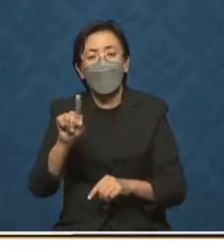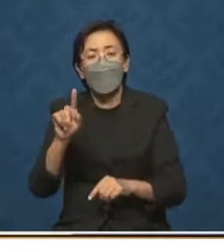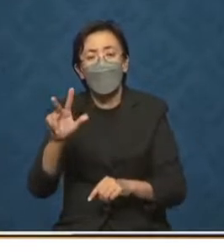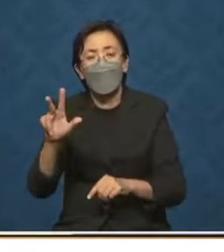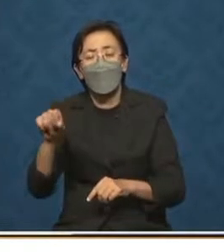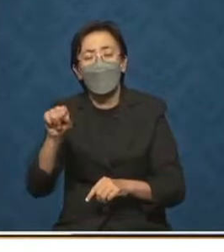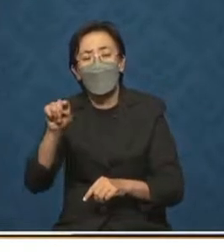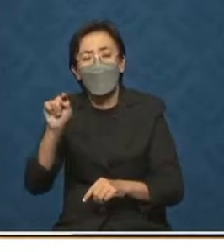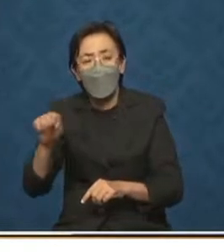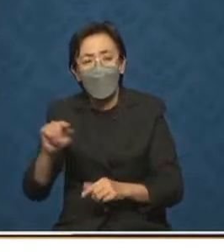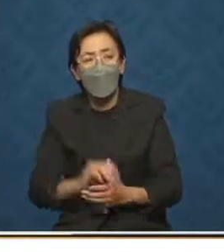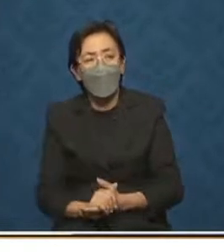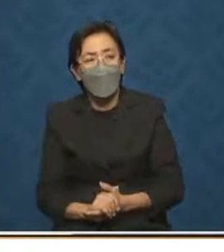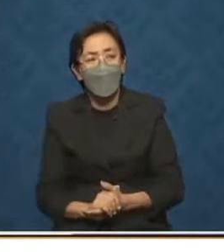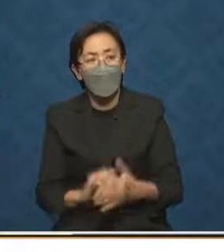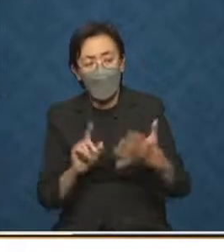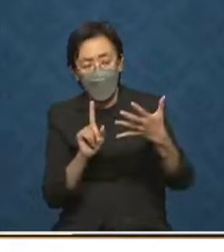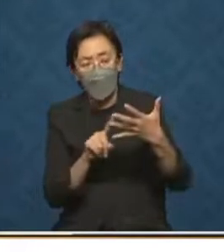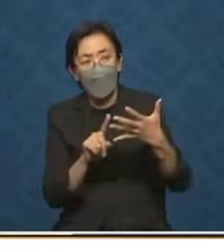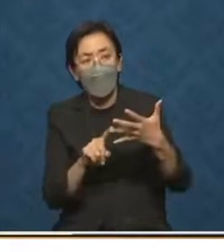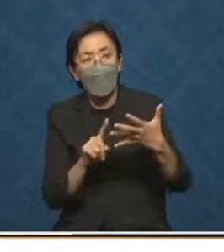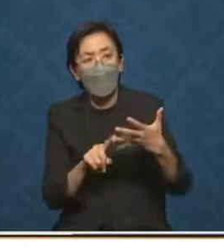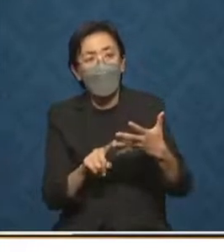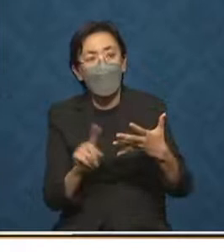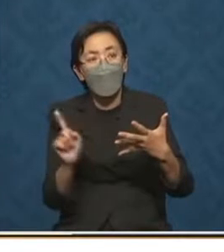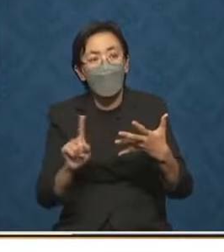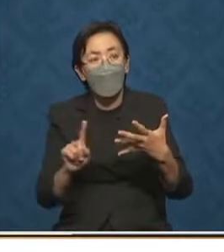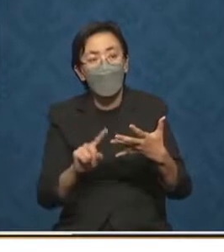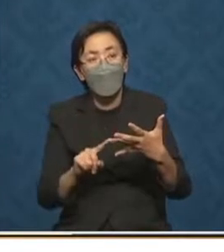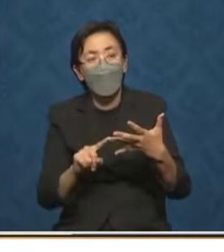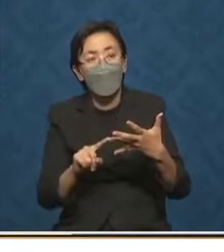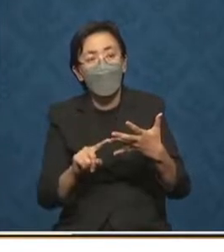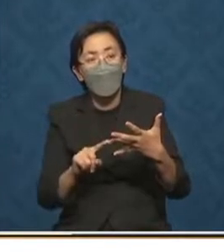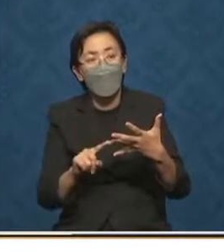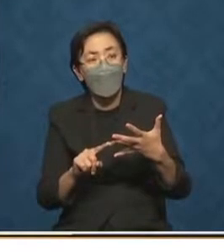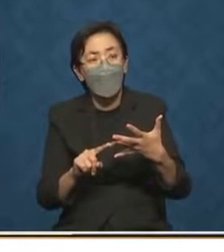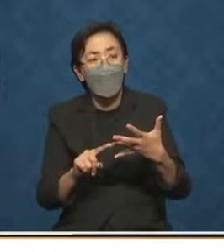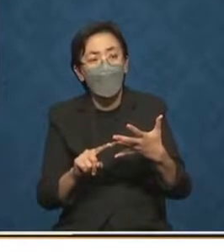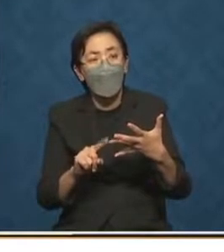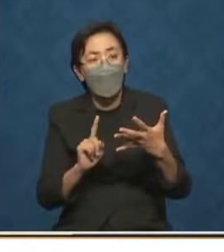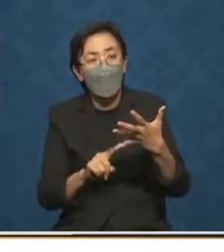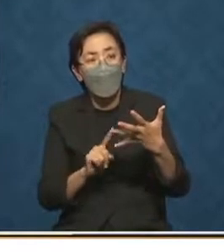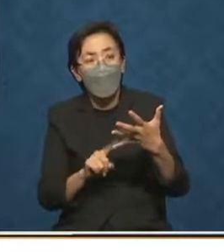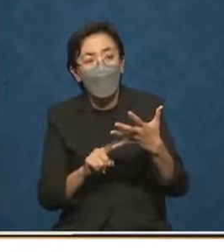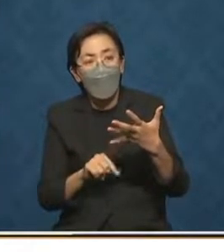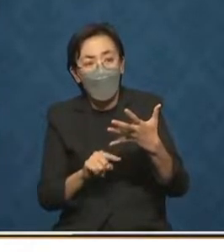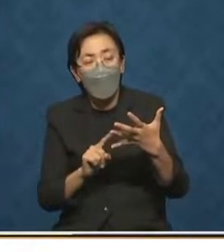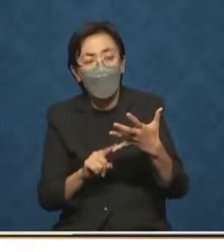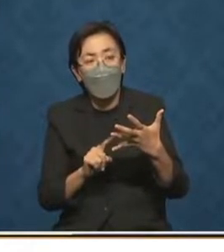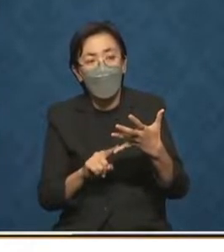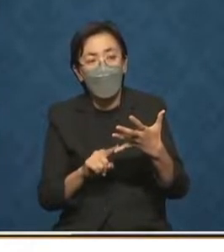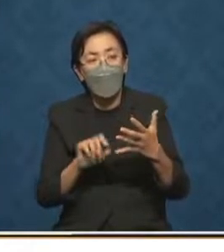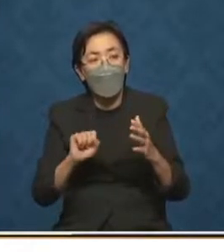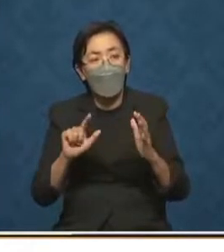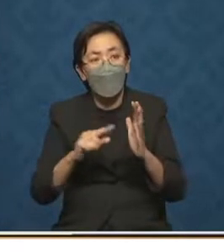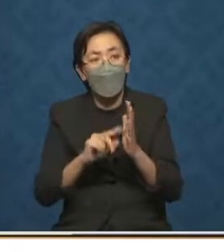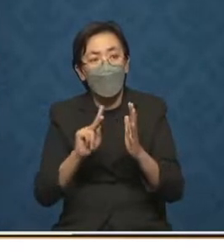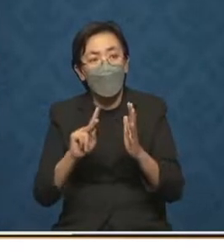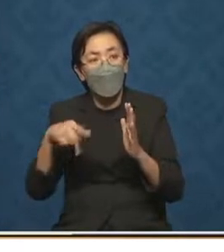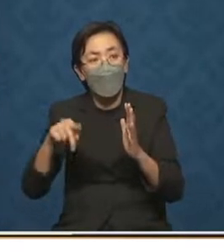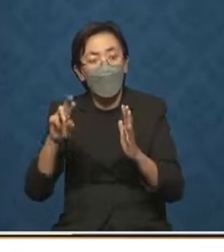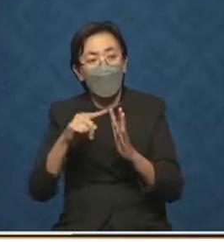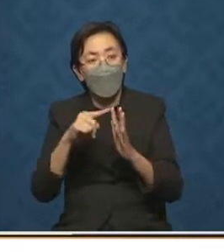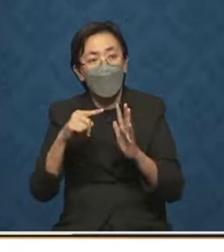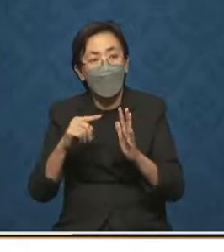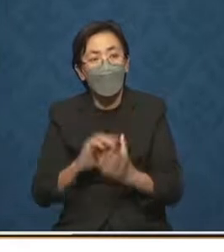งบประมาณและแ่งที่ 2ครับเขตรักษาพัศัปาสลักพะซึ่มงบประมาณได้รับอนุมัทงส้น 19 ล้าน 5